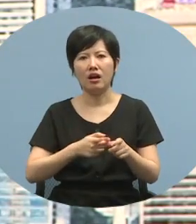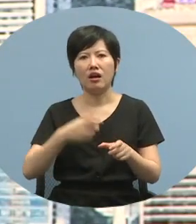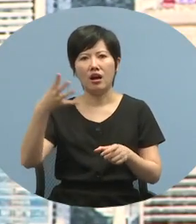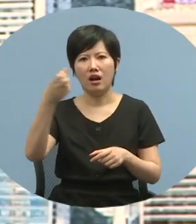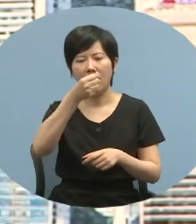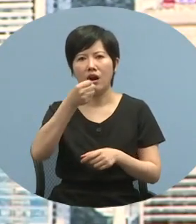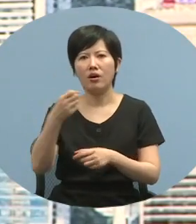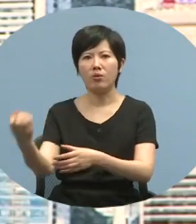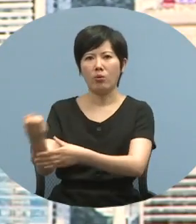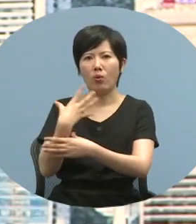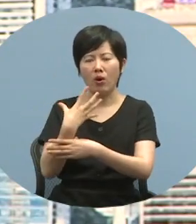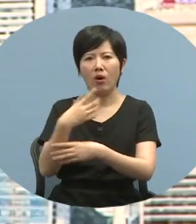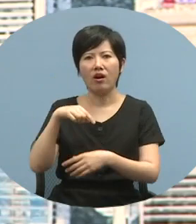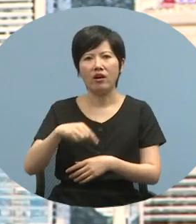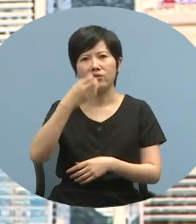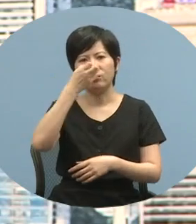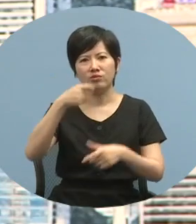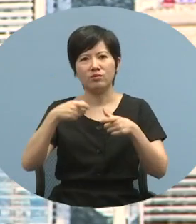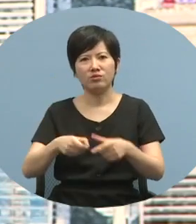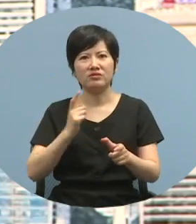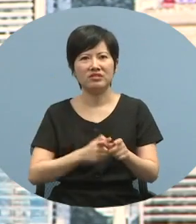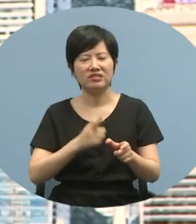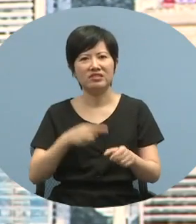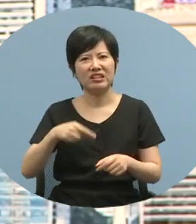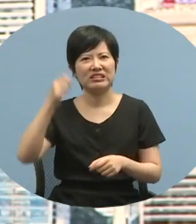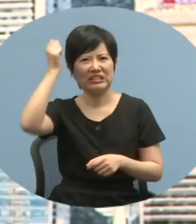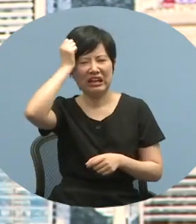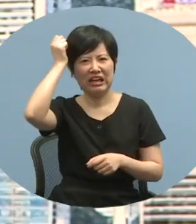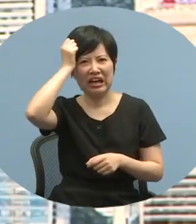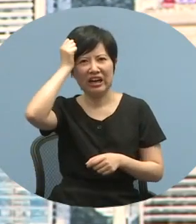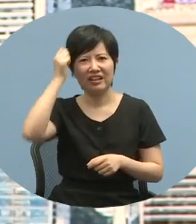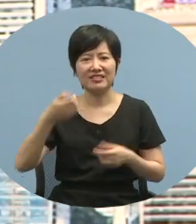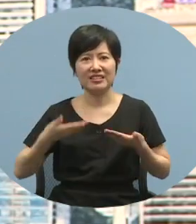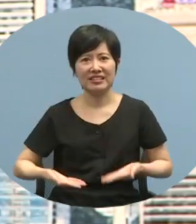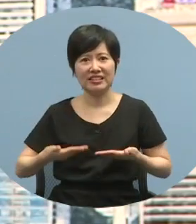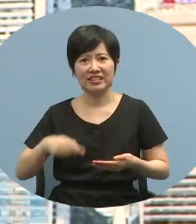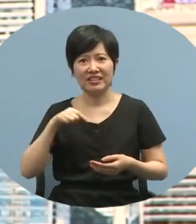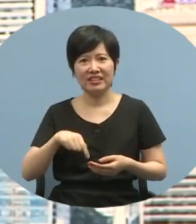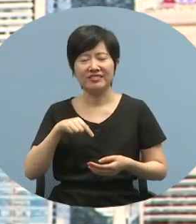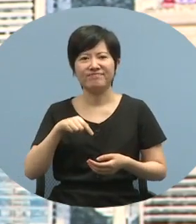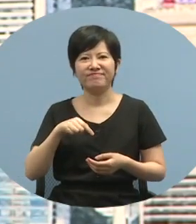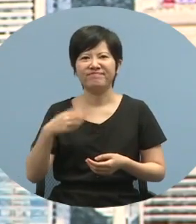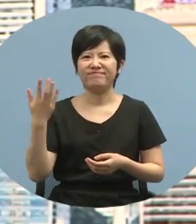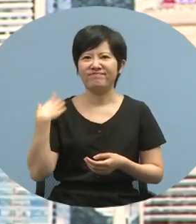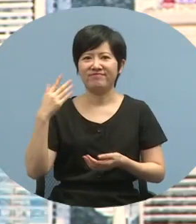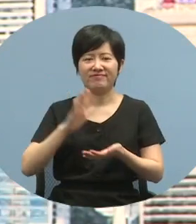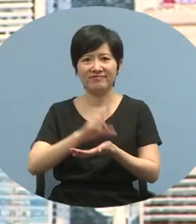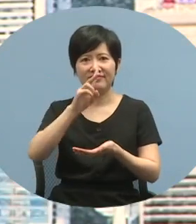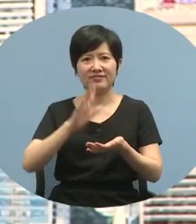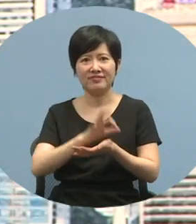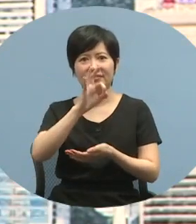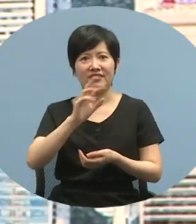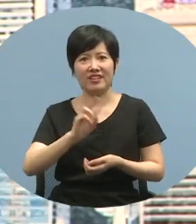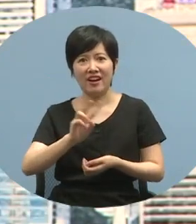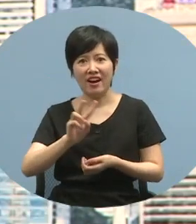住財政司司長告訴我聽公共財政的嚴峻的狀態，今年的施政報告是難以再有好